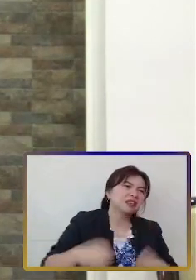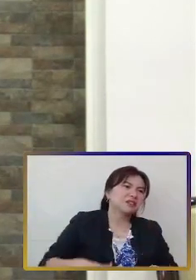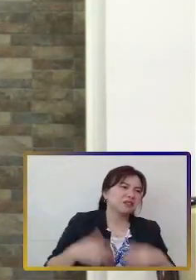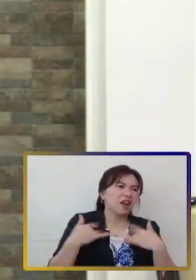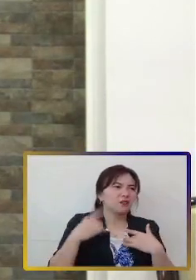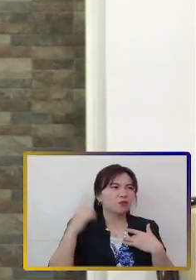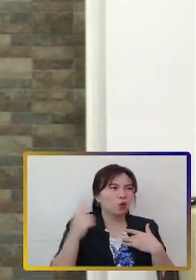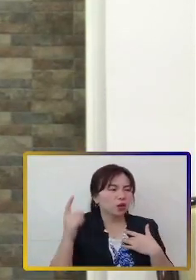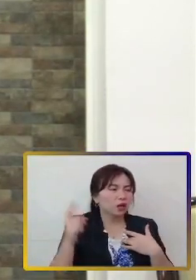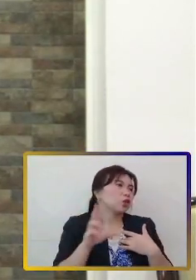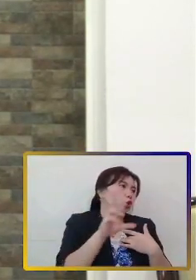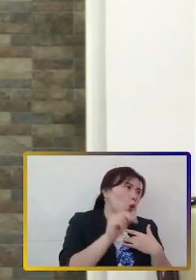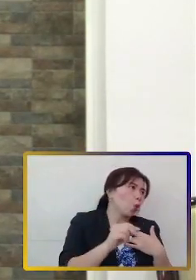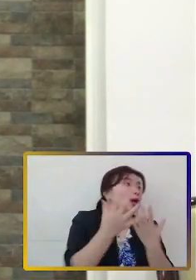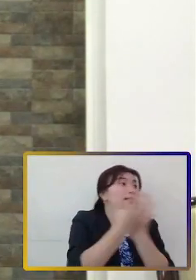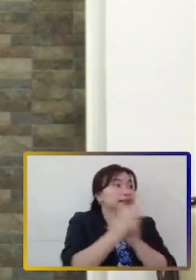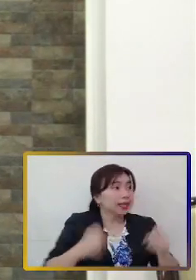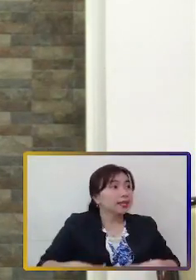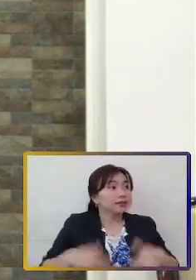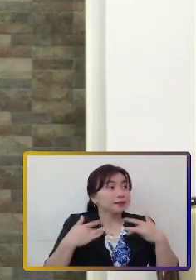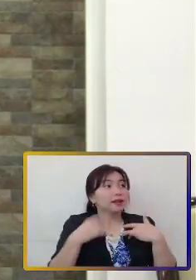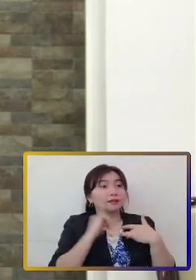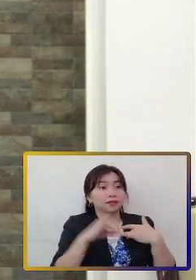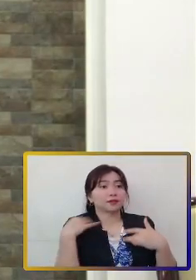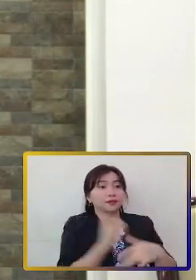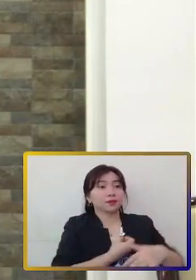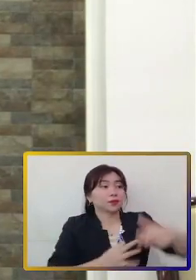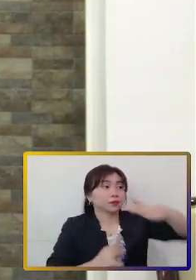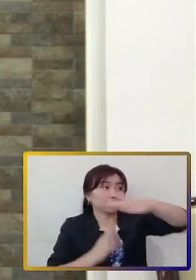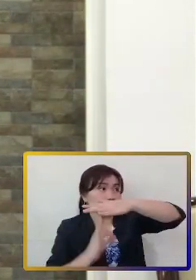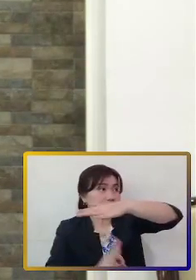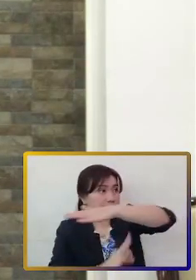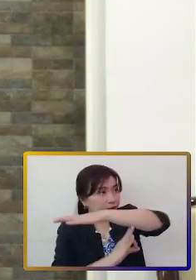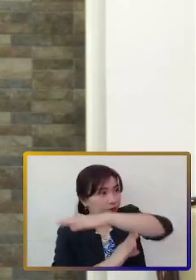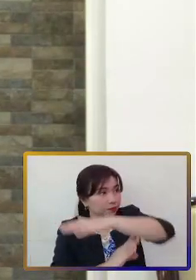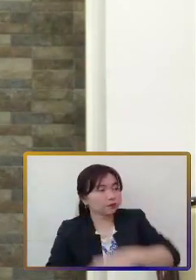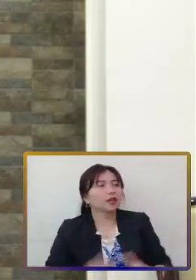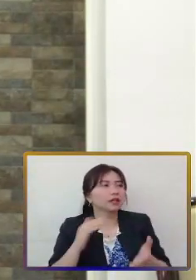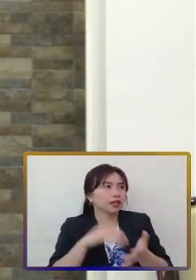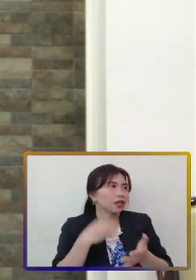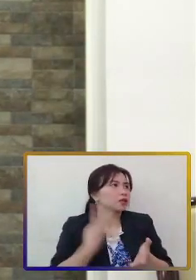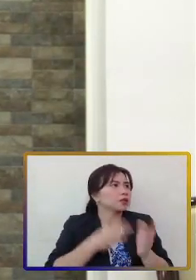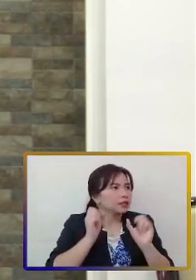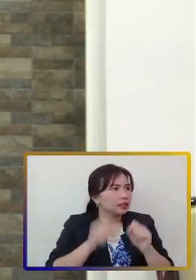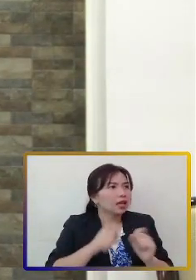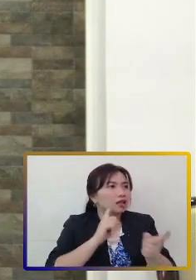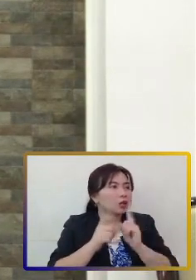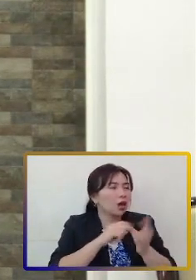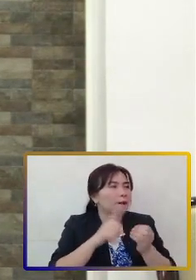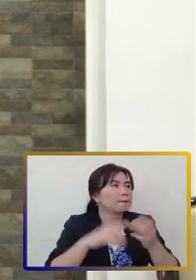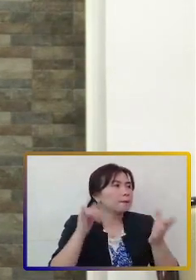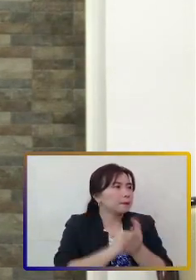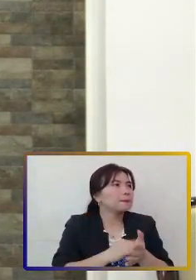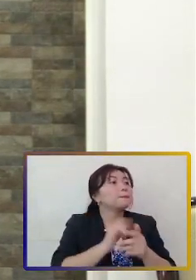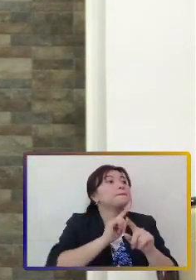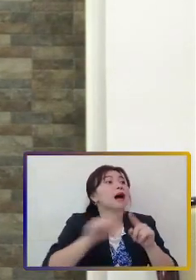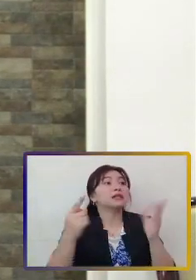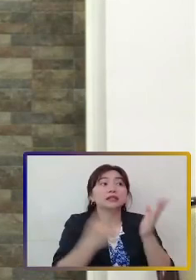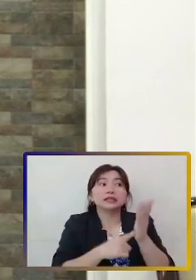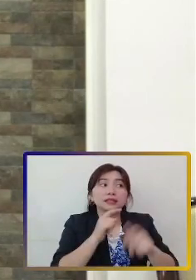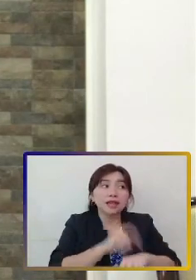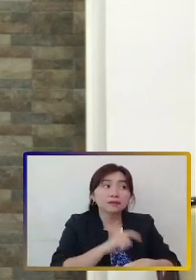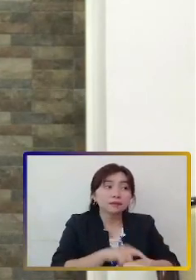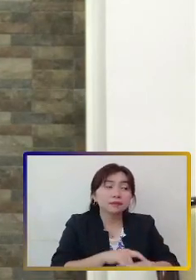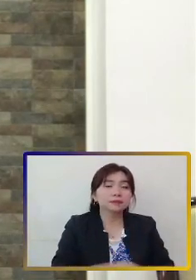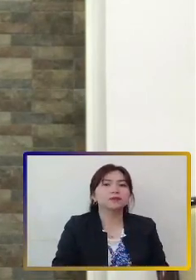Foundation in this passage makikita natin maliwanag dito kaya natin pag-usapan dito ang kaligtasan mga kapatid but this time I